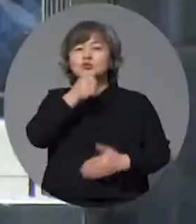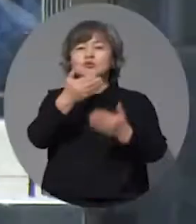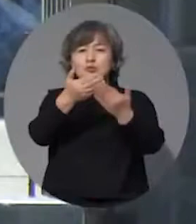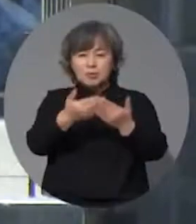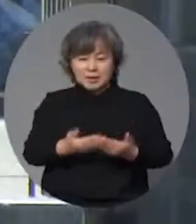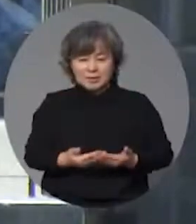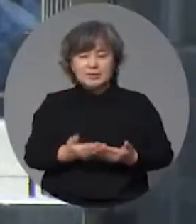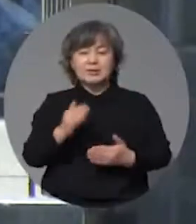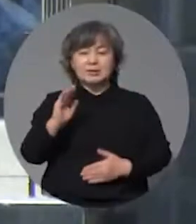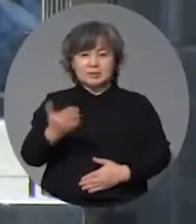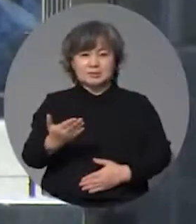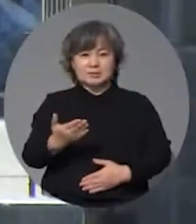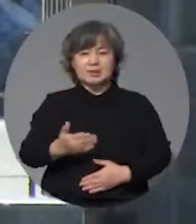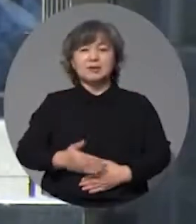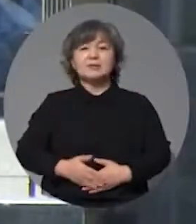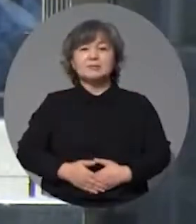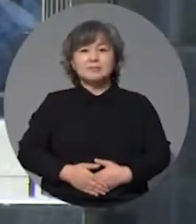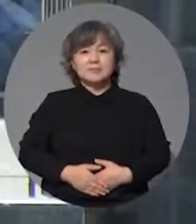알려졌습니다